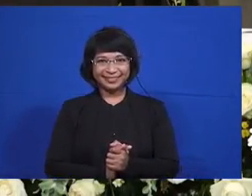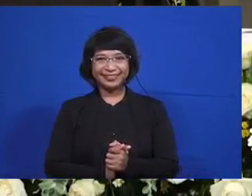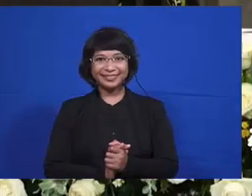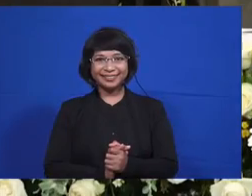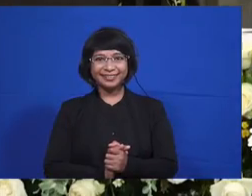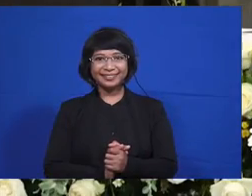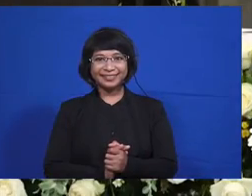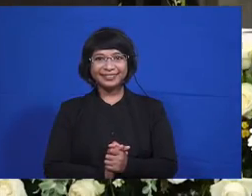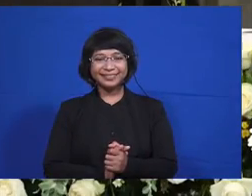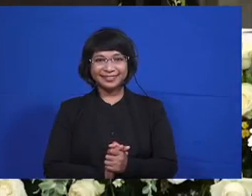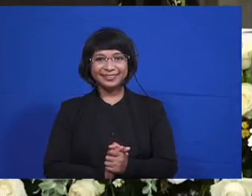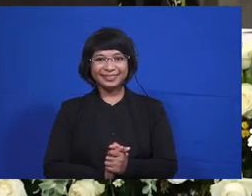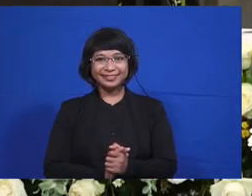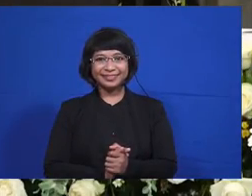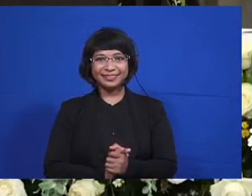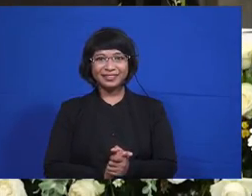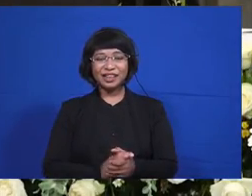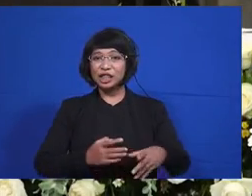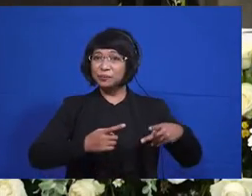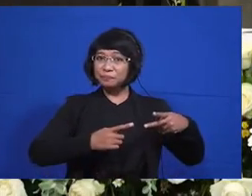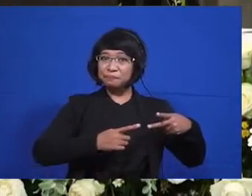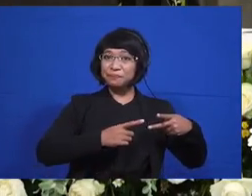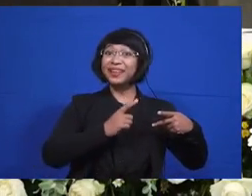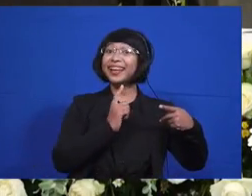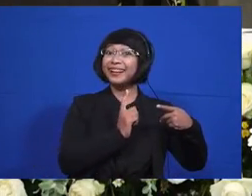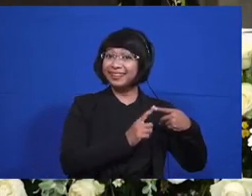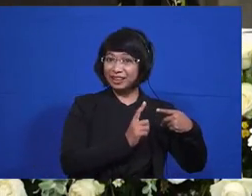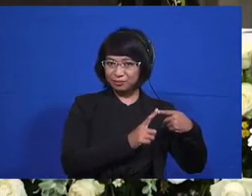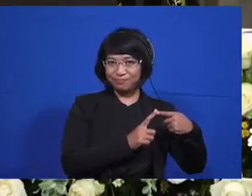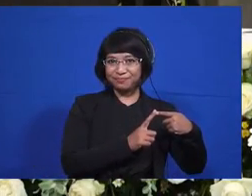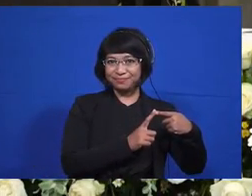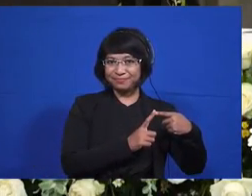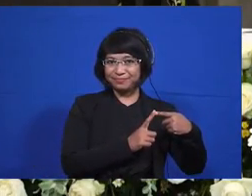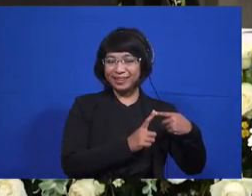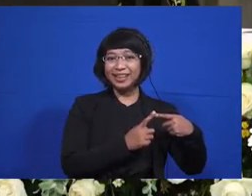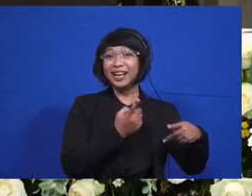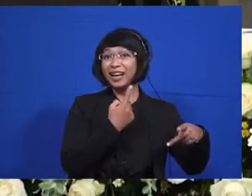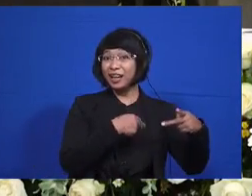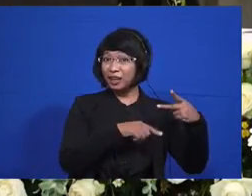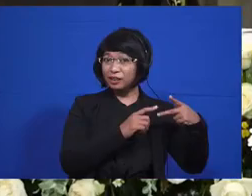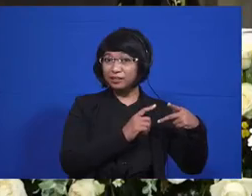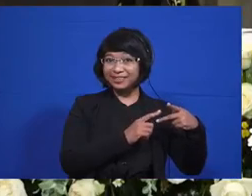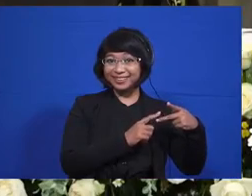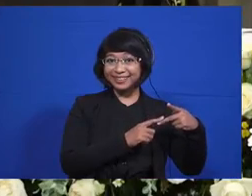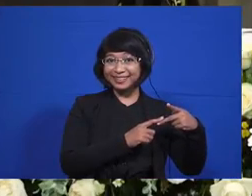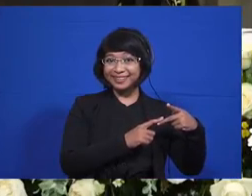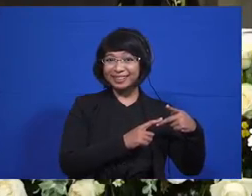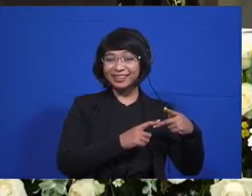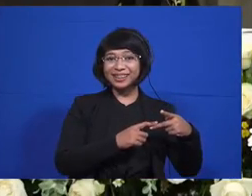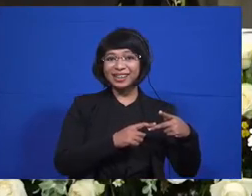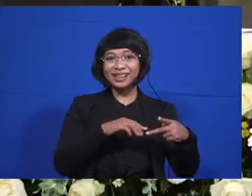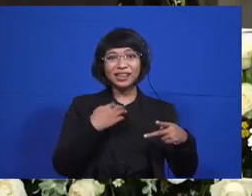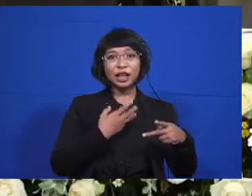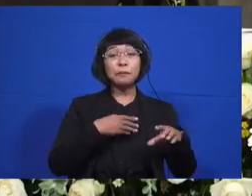melanjutkan karya pelayanan kita. Ini yang pertama. Kita bisa belajar dari Santo Petrus yang hari ini kita peringati.